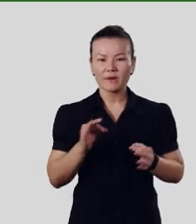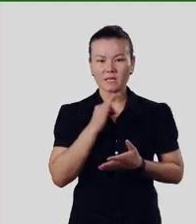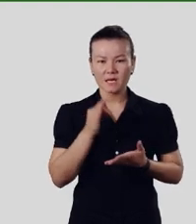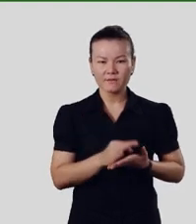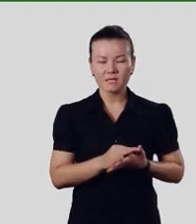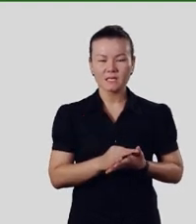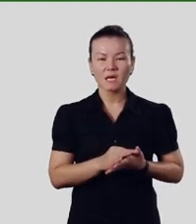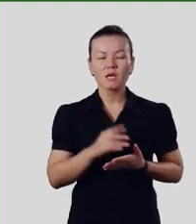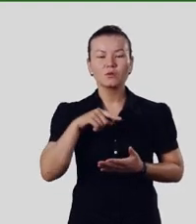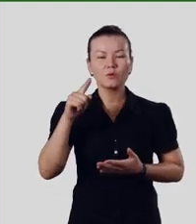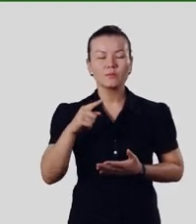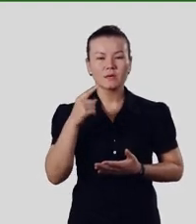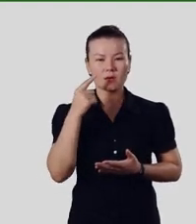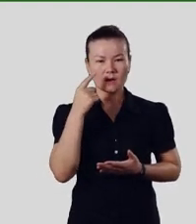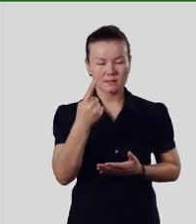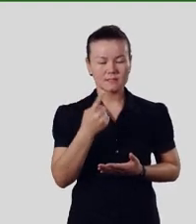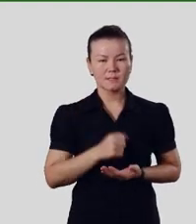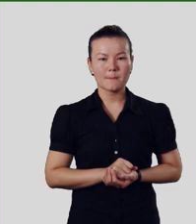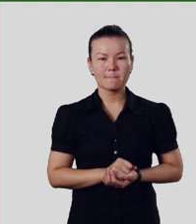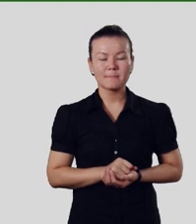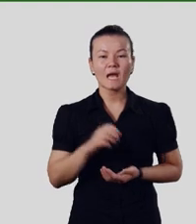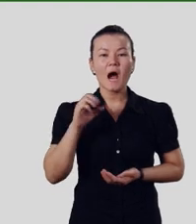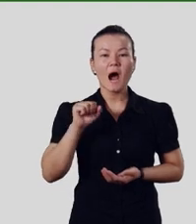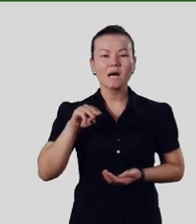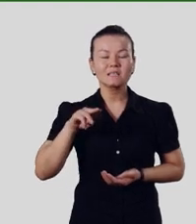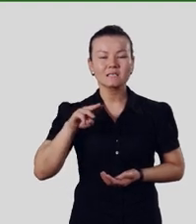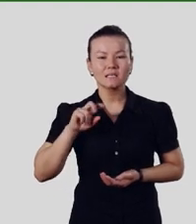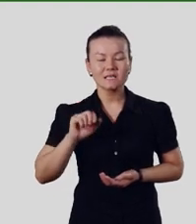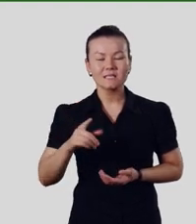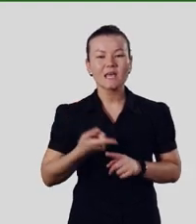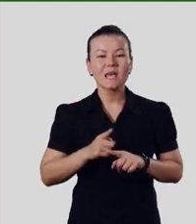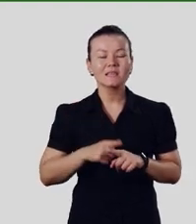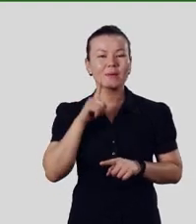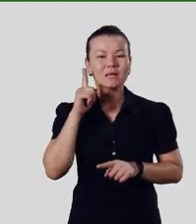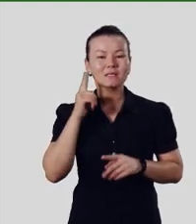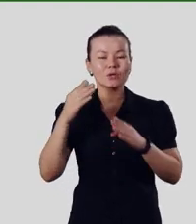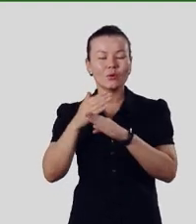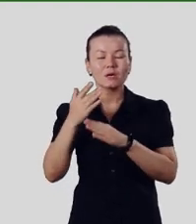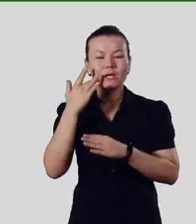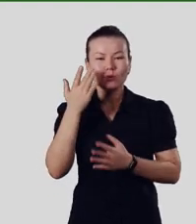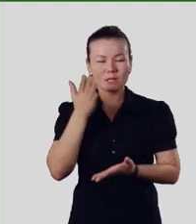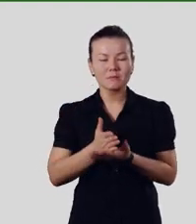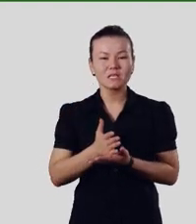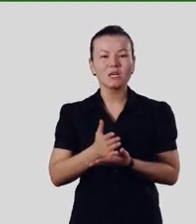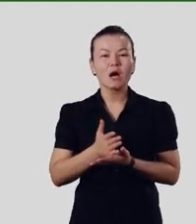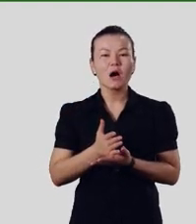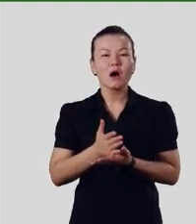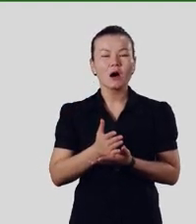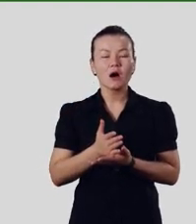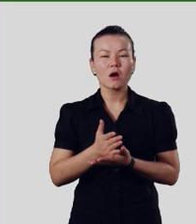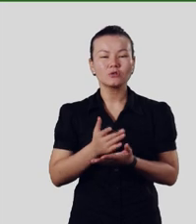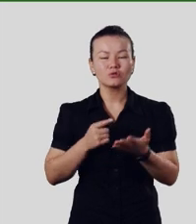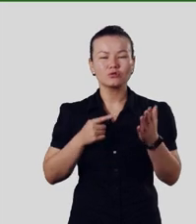Правильный ответ – цифра 1. Атлас – это молодые горы, которые имеют выраженную